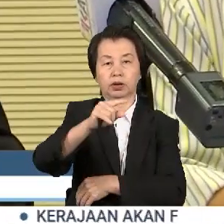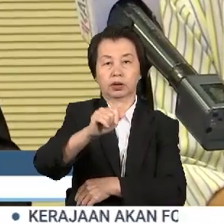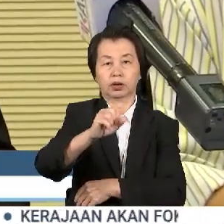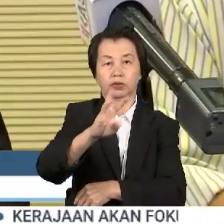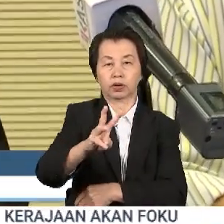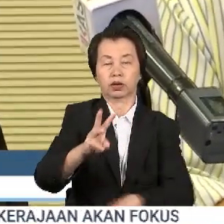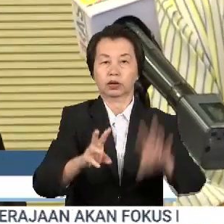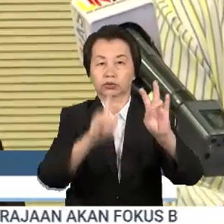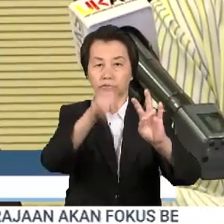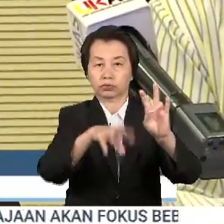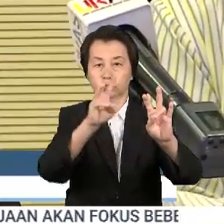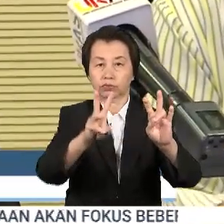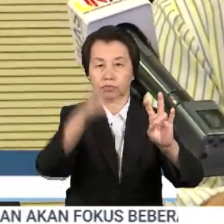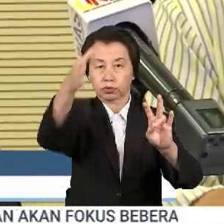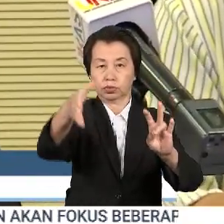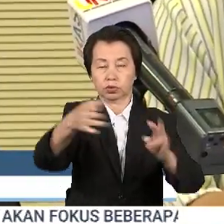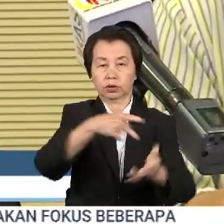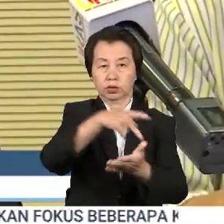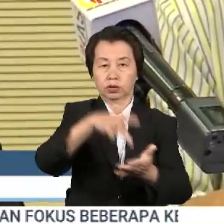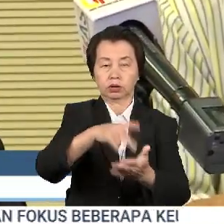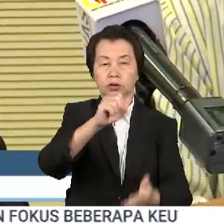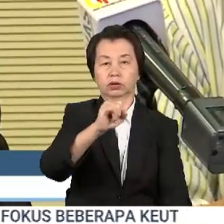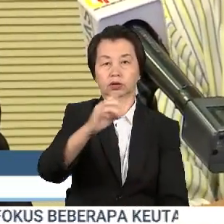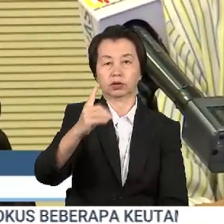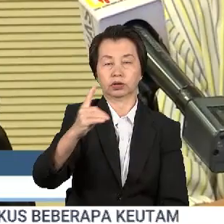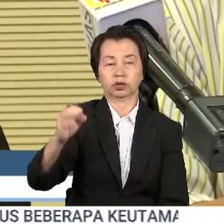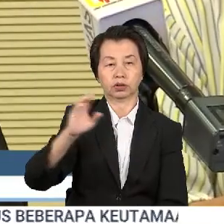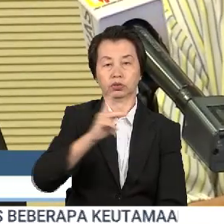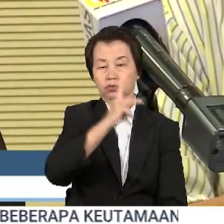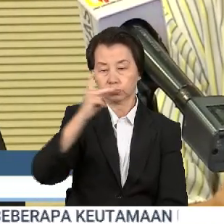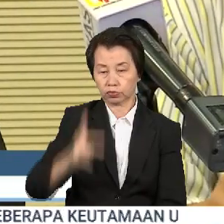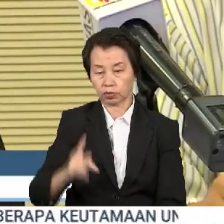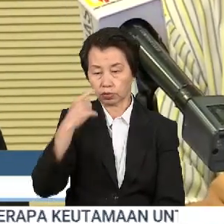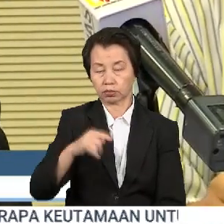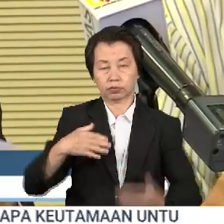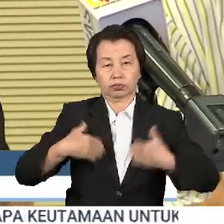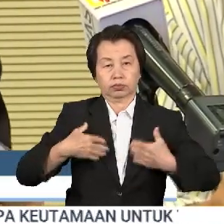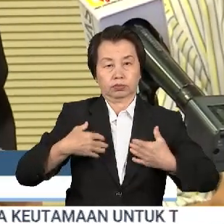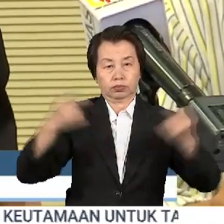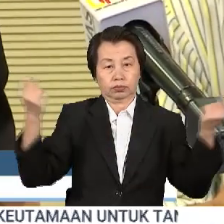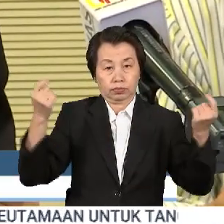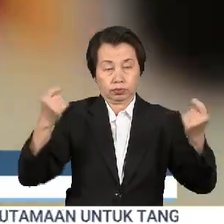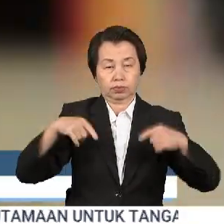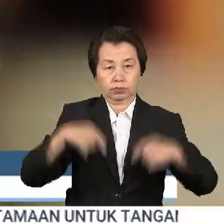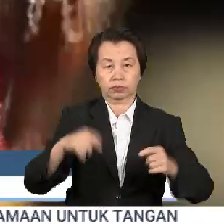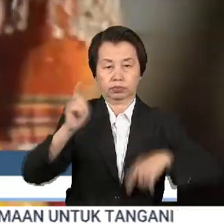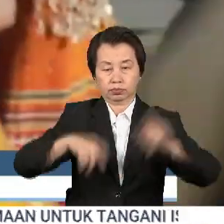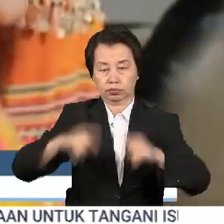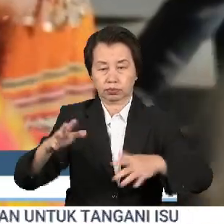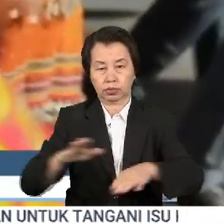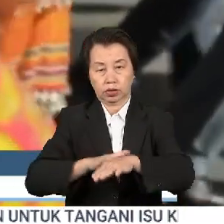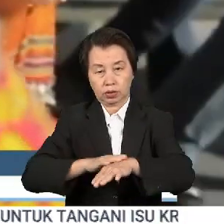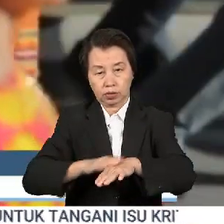pada 7 Jun depan di Pusat Konvensyen Borneo Kuching. Dalam pada itu, bagi menyerikan lagi sambutan kali ini, pelbagai etnik